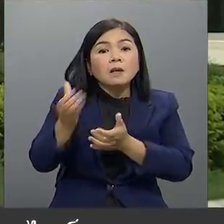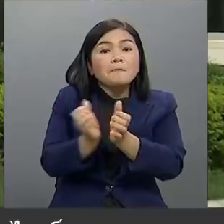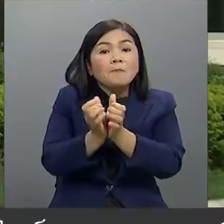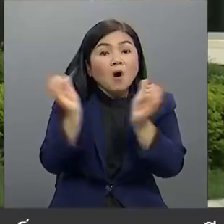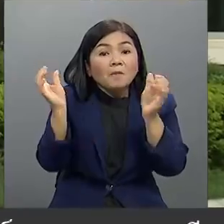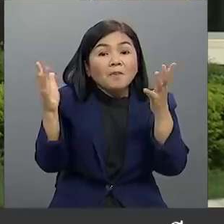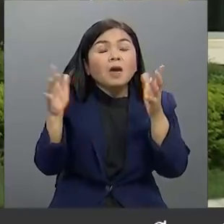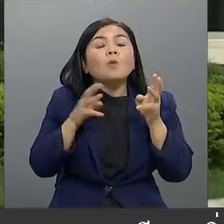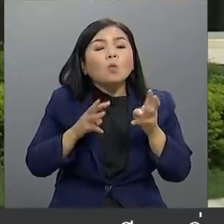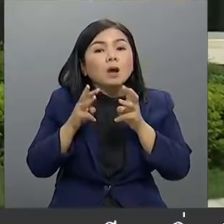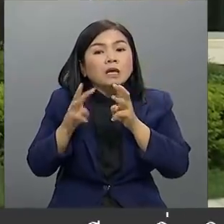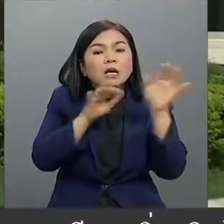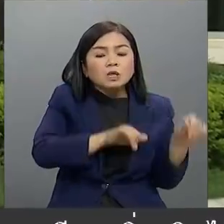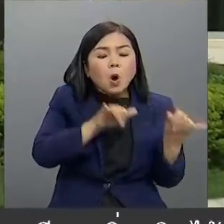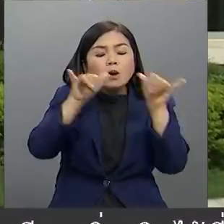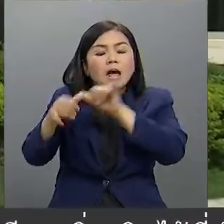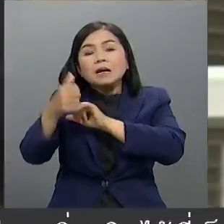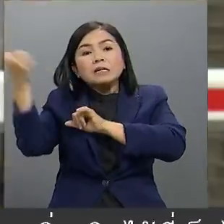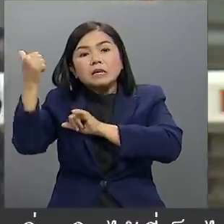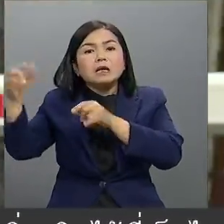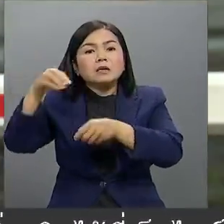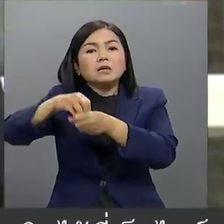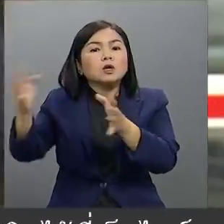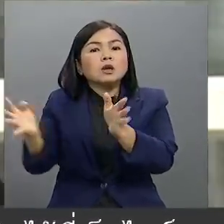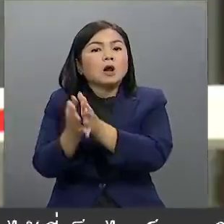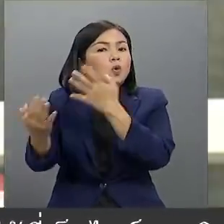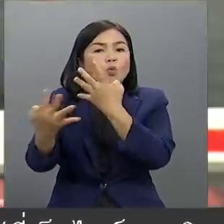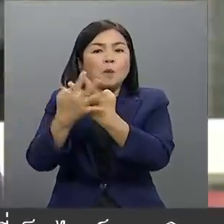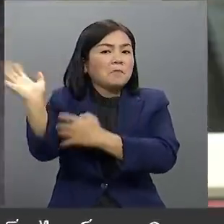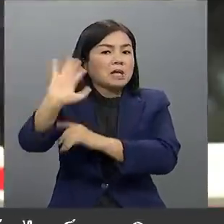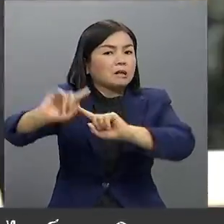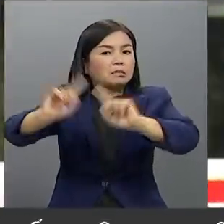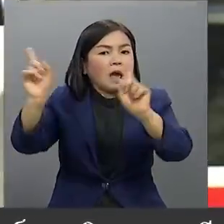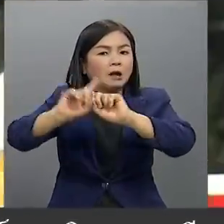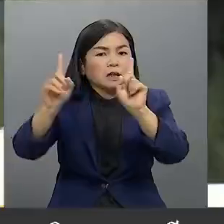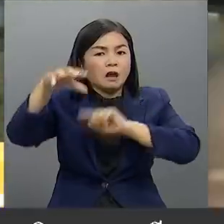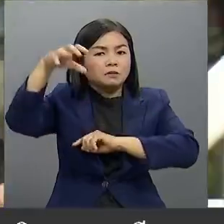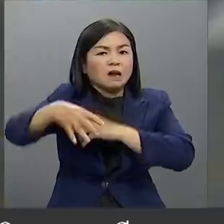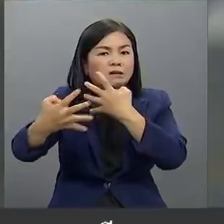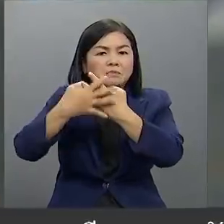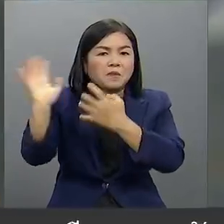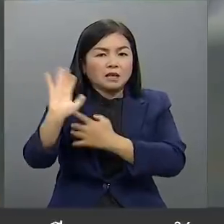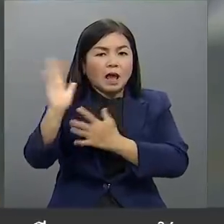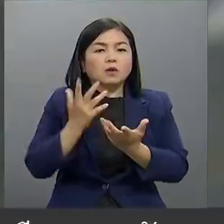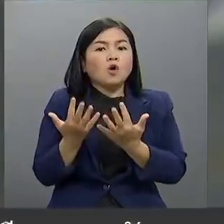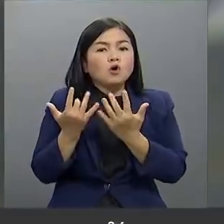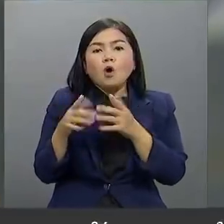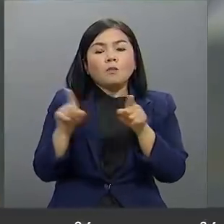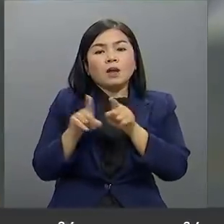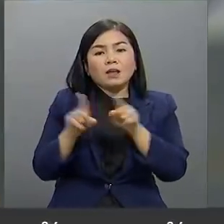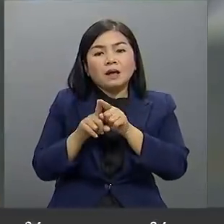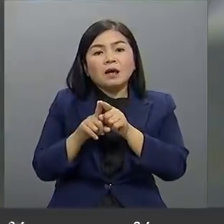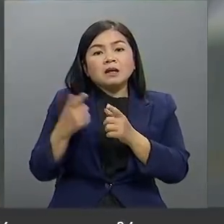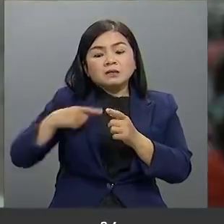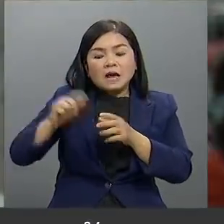ให้ไปกับขังในที่อื่นไม่ใช่เรือนจำและให้ปฏิบัติแบบคนที่ยังไม่ถูกศาลพิพากษาด้วยหรือหรือไม่ต้อง